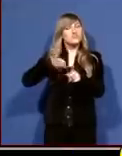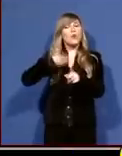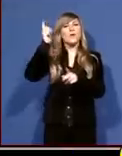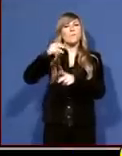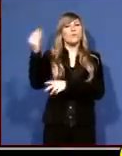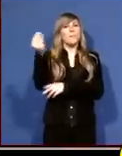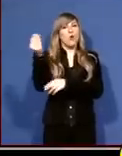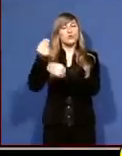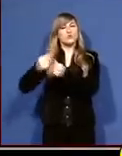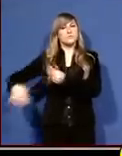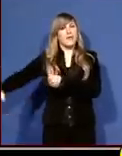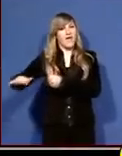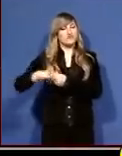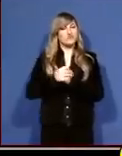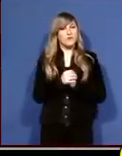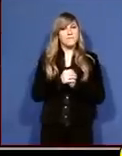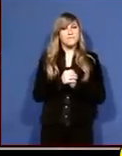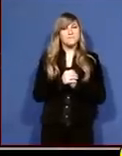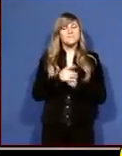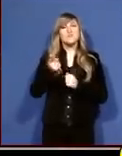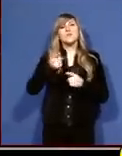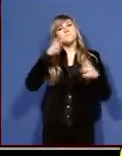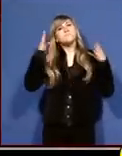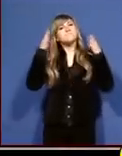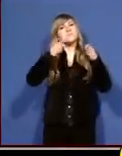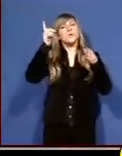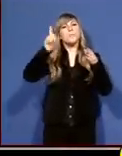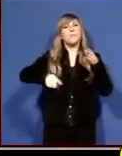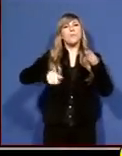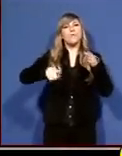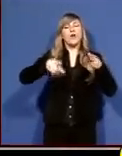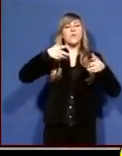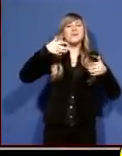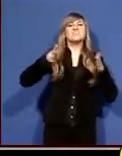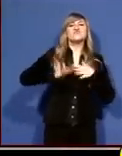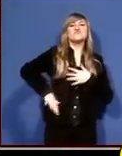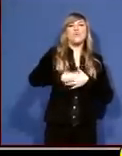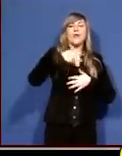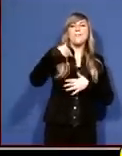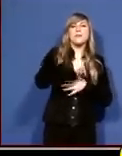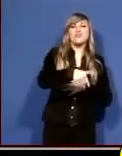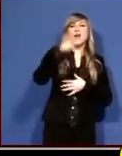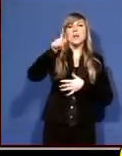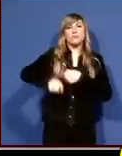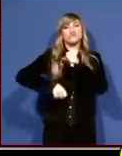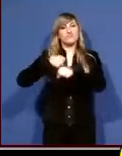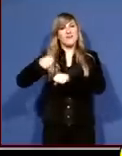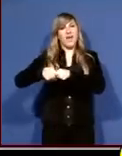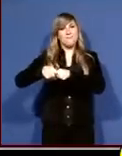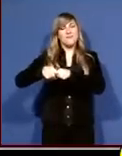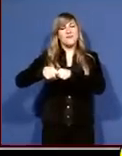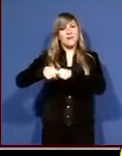spiagge. Punteremo sullo sviluppo pedonale e ciclabile. Garantiremo il diritto alla mobilità delle persone